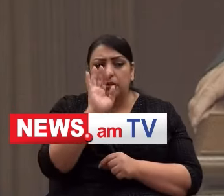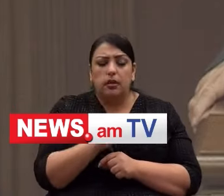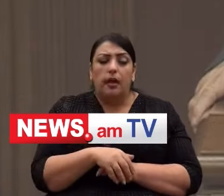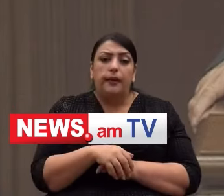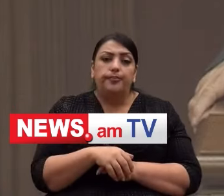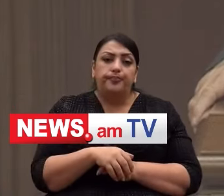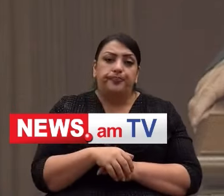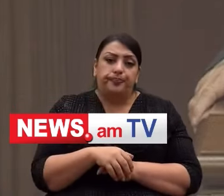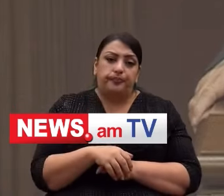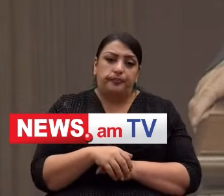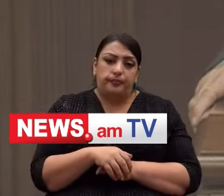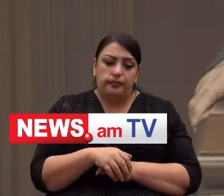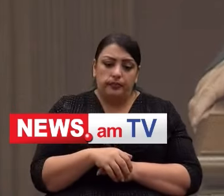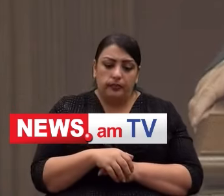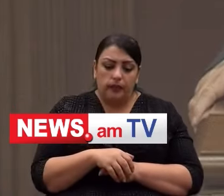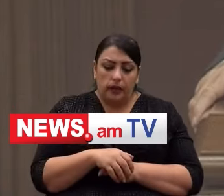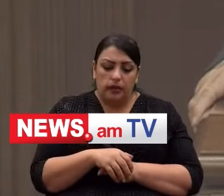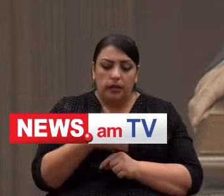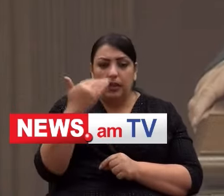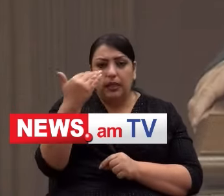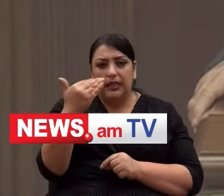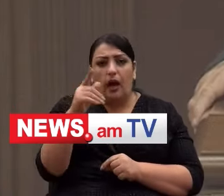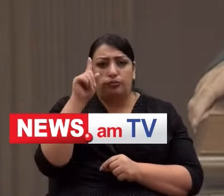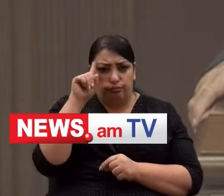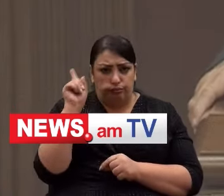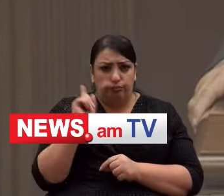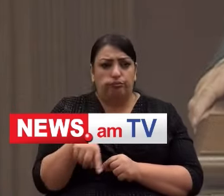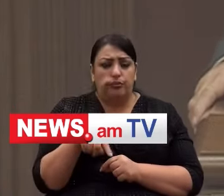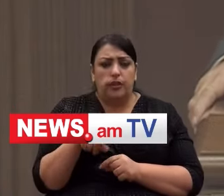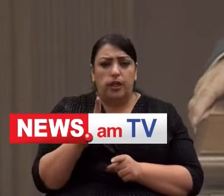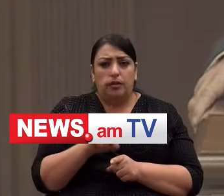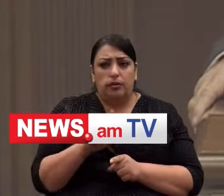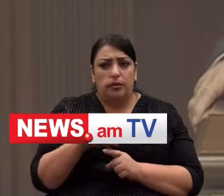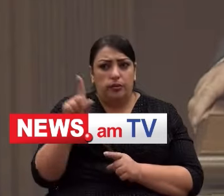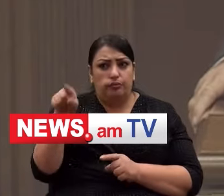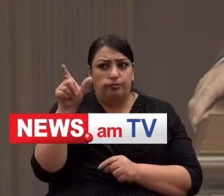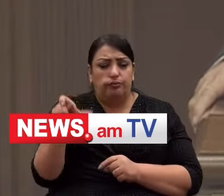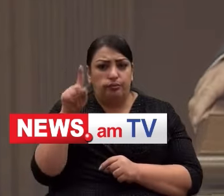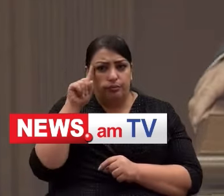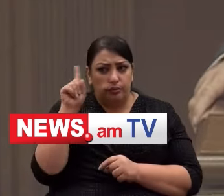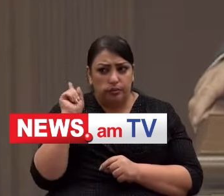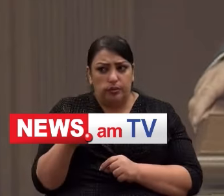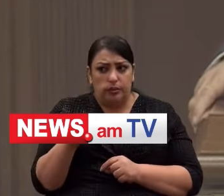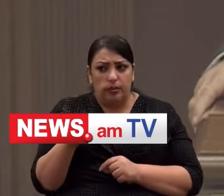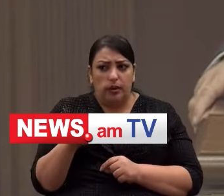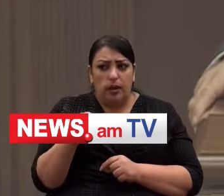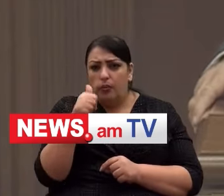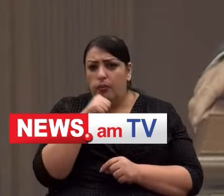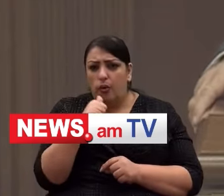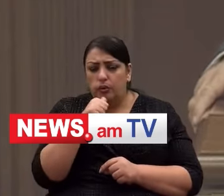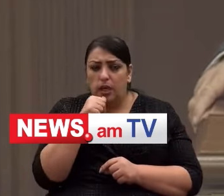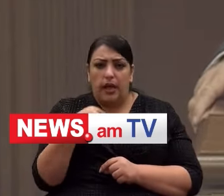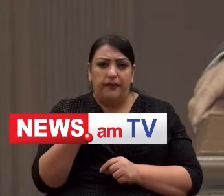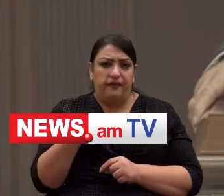նույնիսկ ինքը իրեն հայտնի մարդու միջոցով ի վրա է փորձել ճշմարիտ